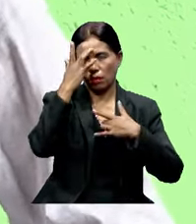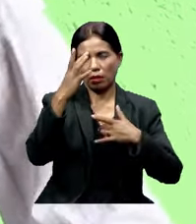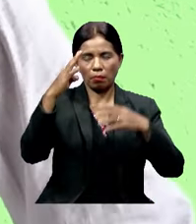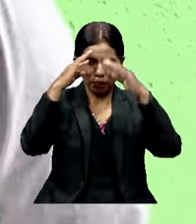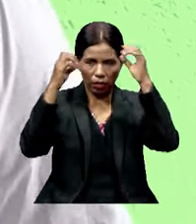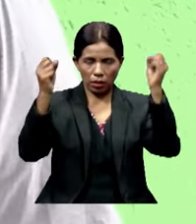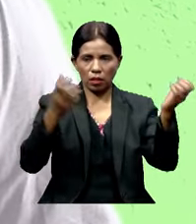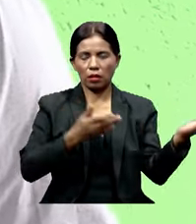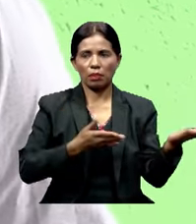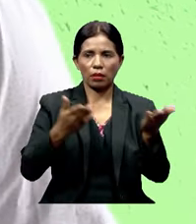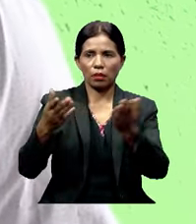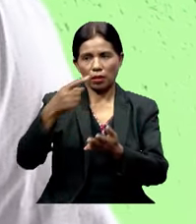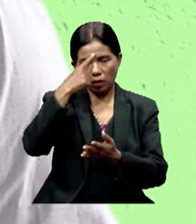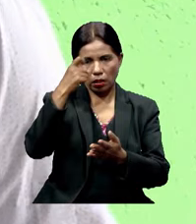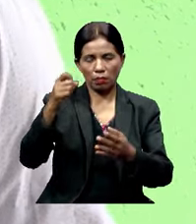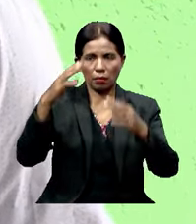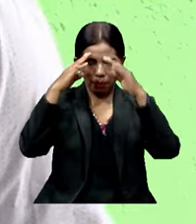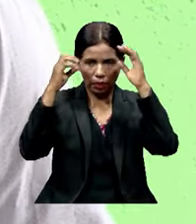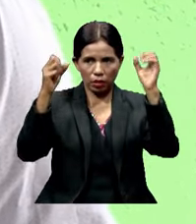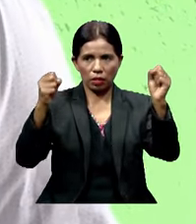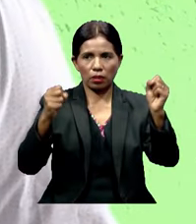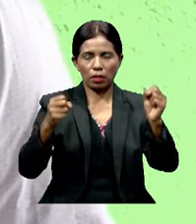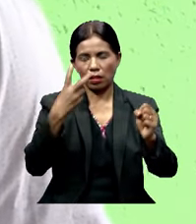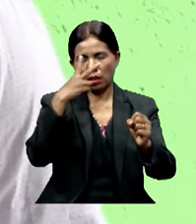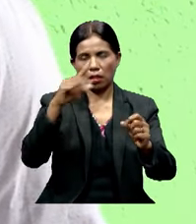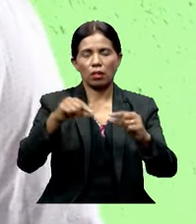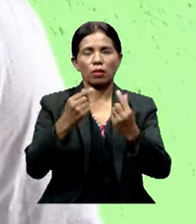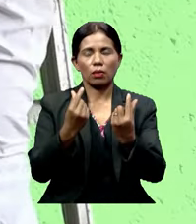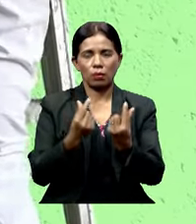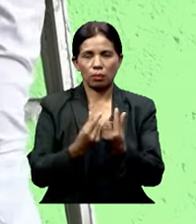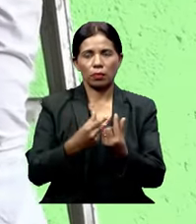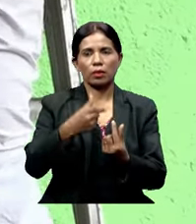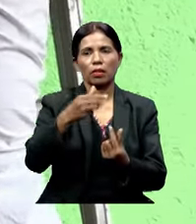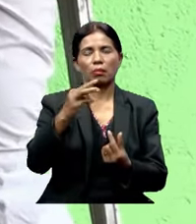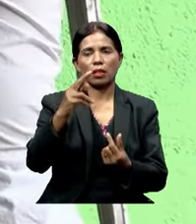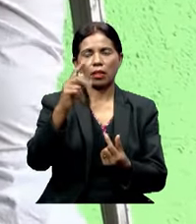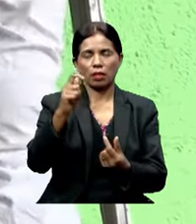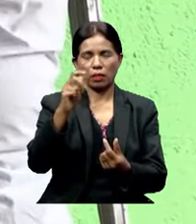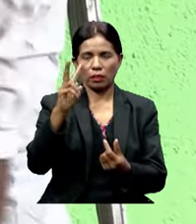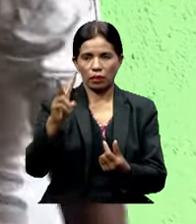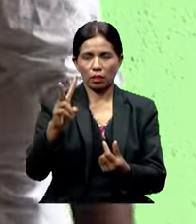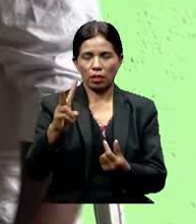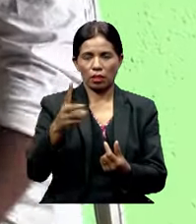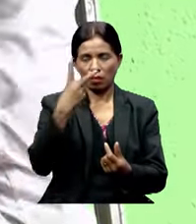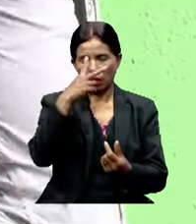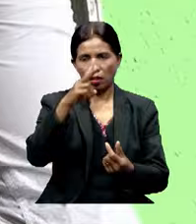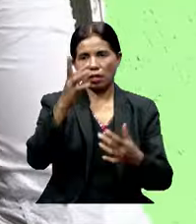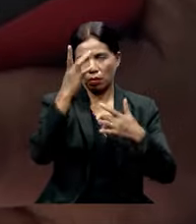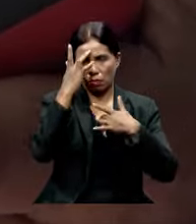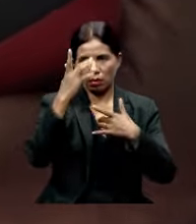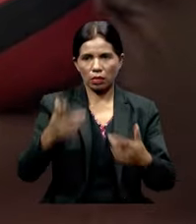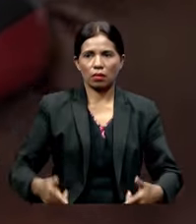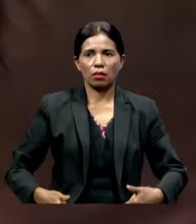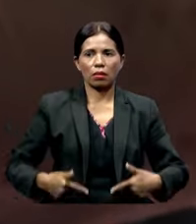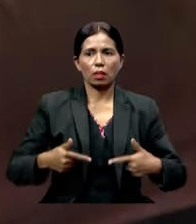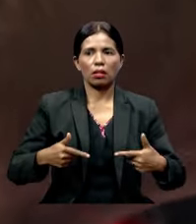ka direta tamba su presidente akompanya iha pakoti zementi fi ba ninia kondisang moris o ni